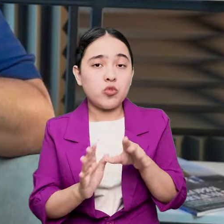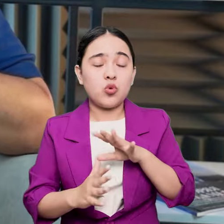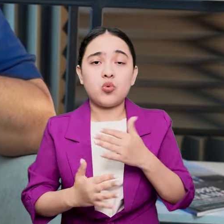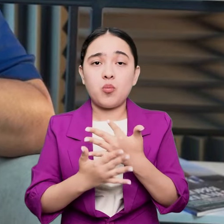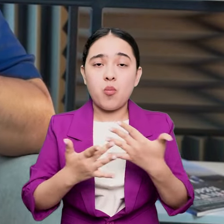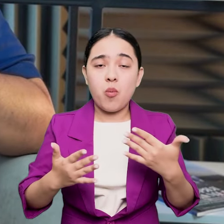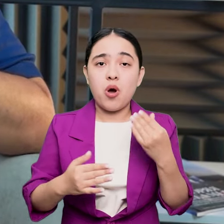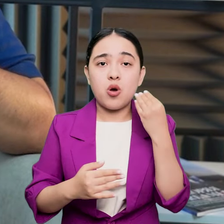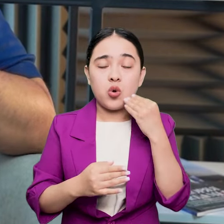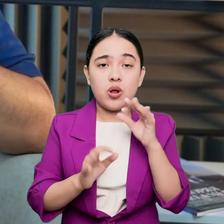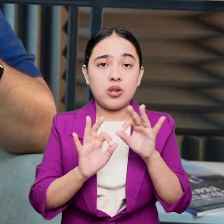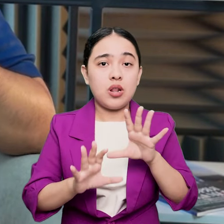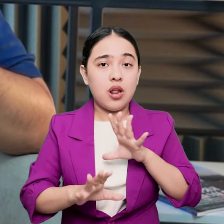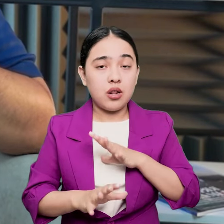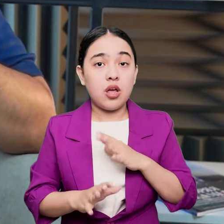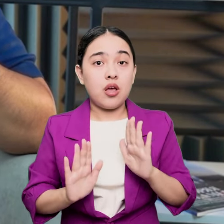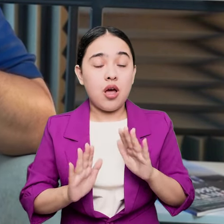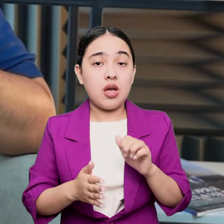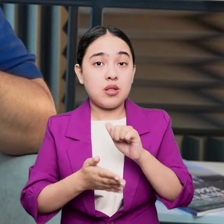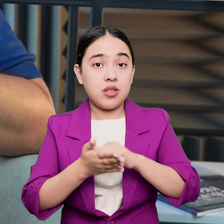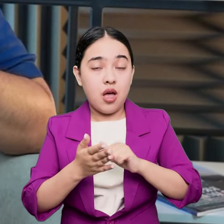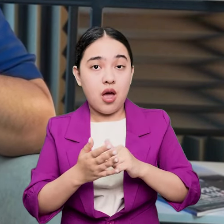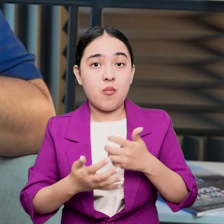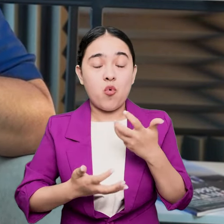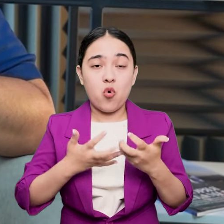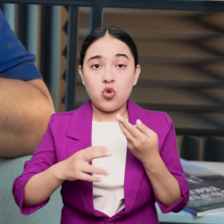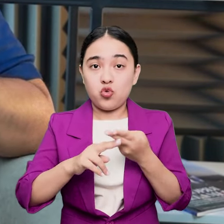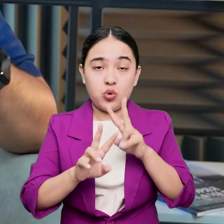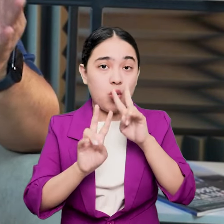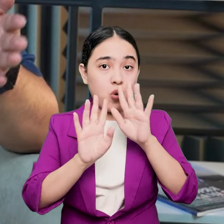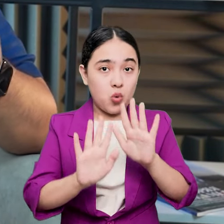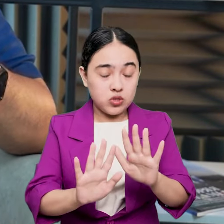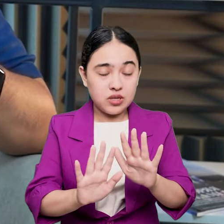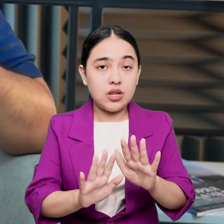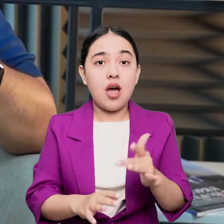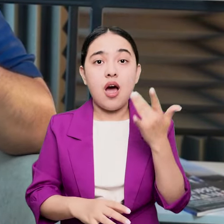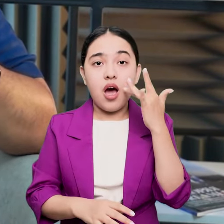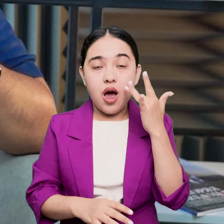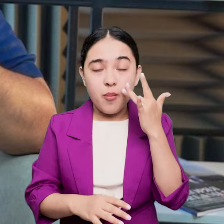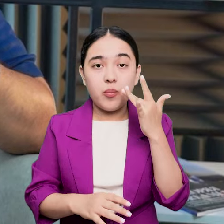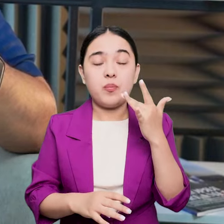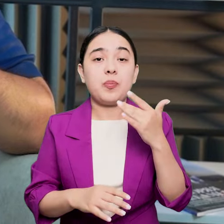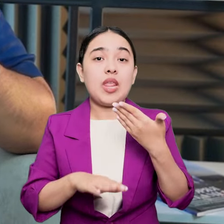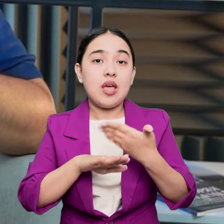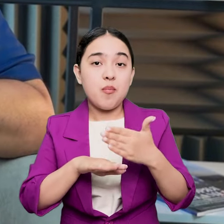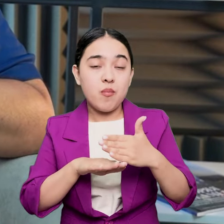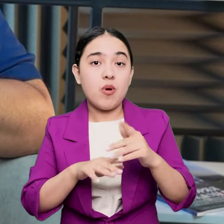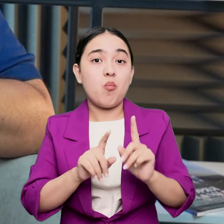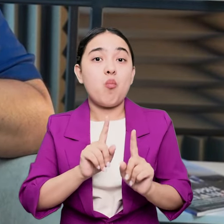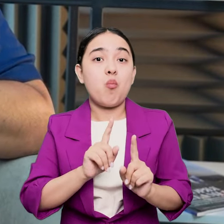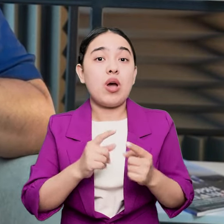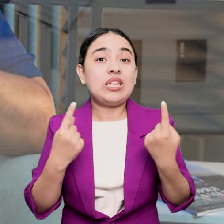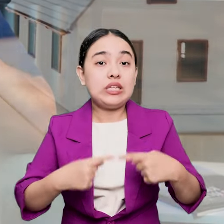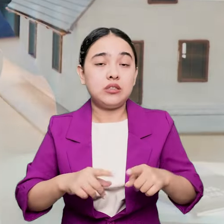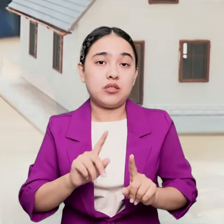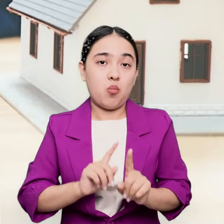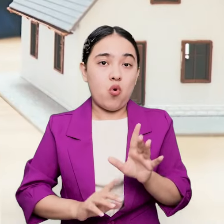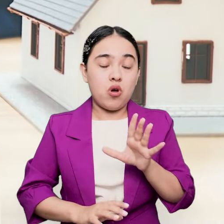keltirildi. Lekin yadro omillari, ya'ni tadqiqotlar shuni ko'rsatadiki, bu AQSh ipoteka krizisidan boshlangan.